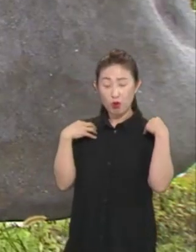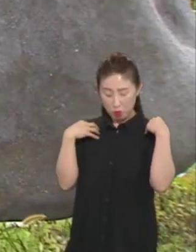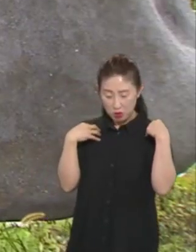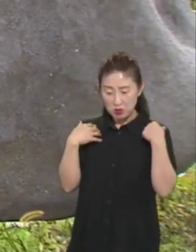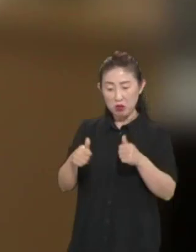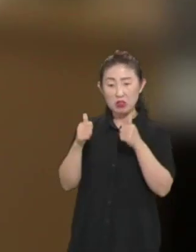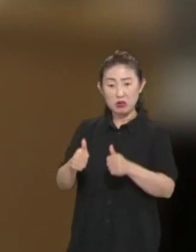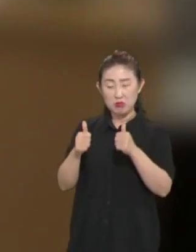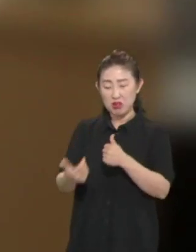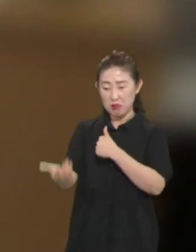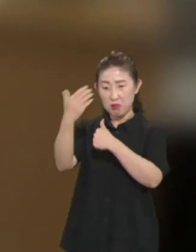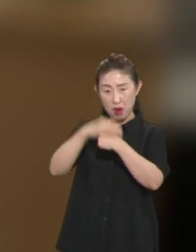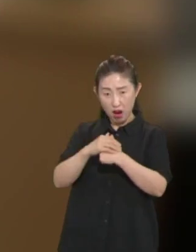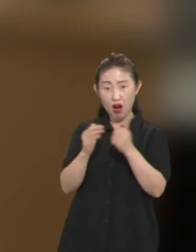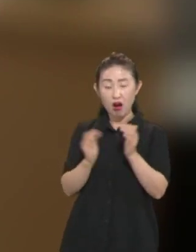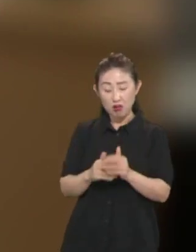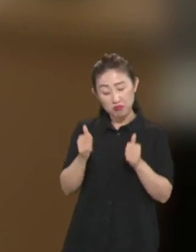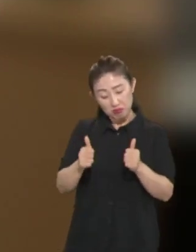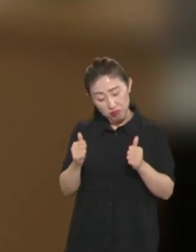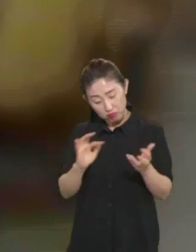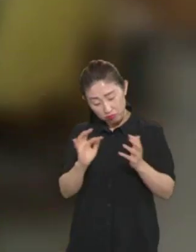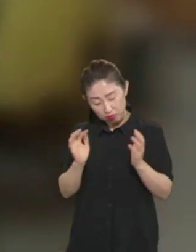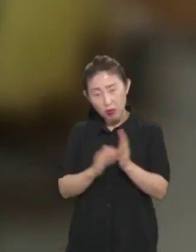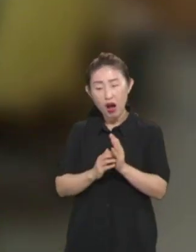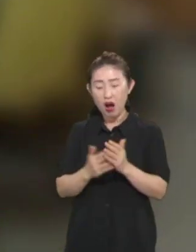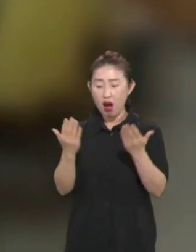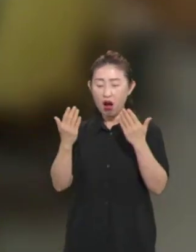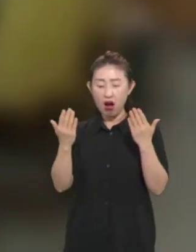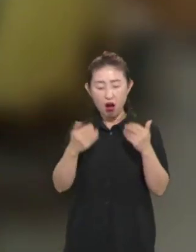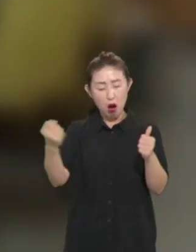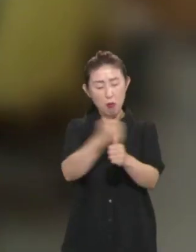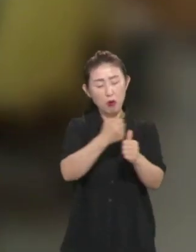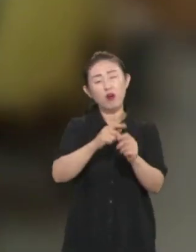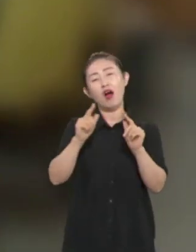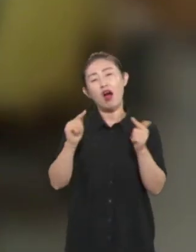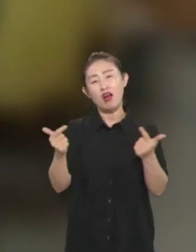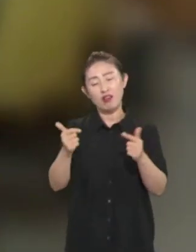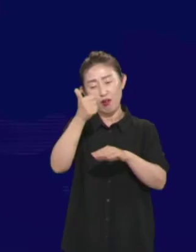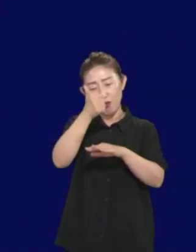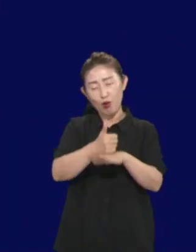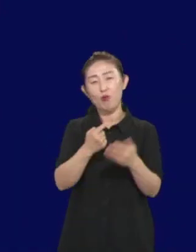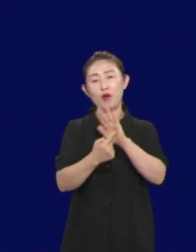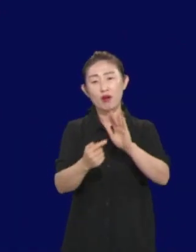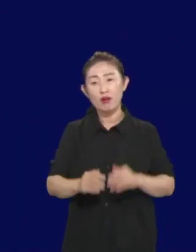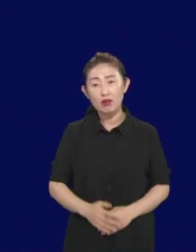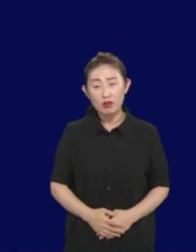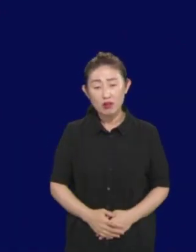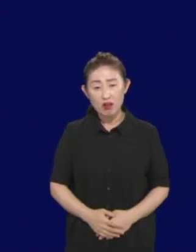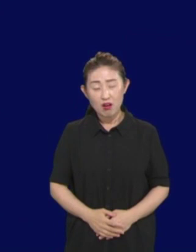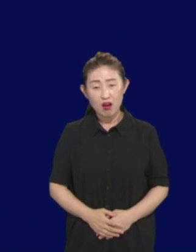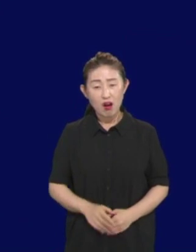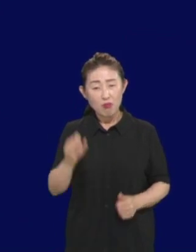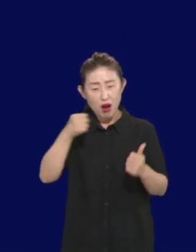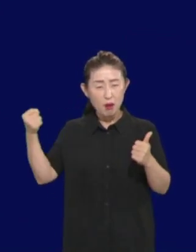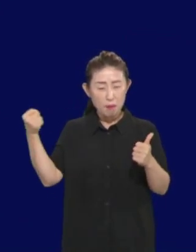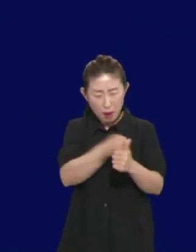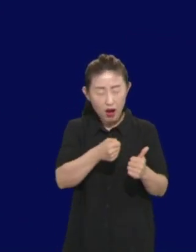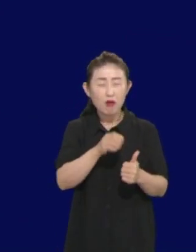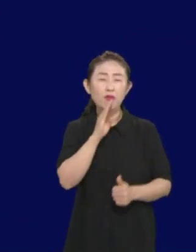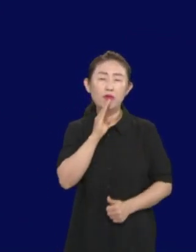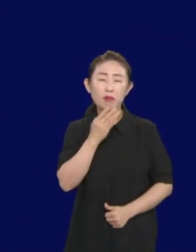학교폭력심의위원회로 사건이 넘어갔고 심의 결과 학교폭력이 아니라는 결론이 내려졌습니다. 급소를 한 대 때린 것은